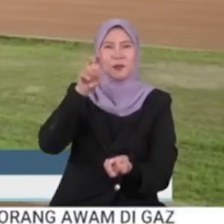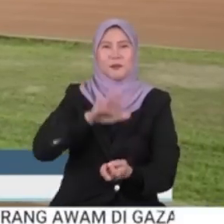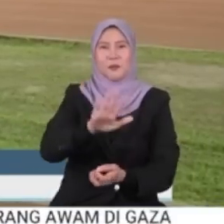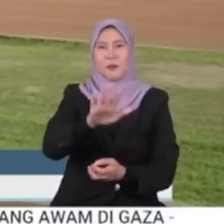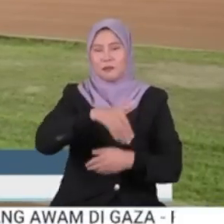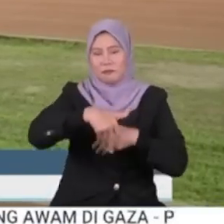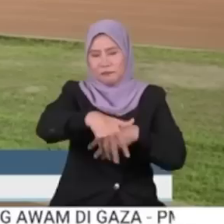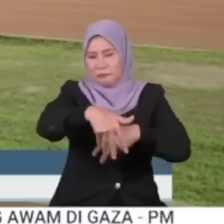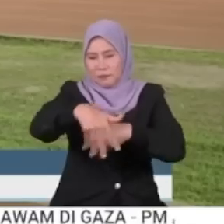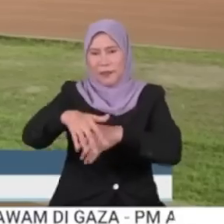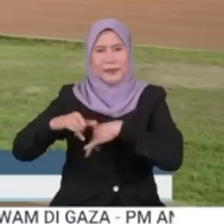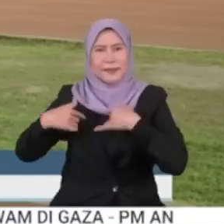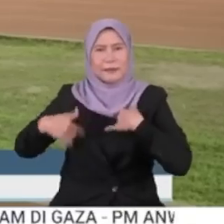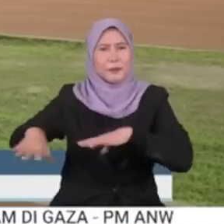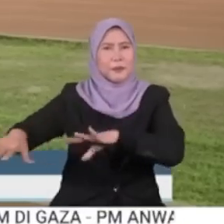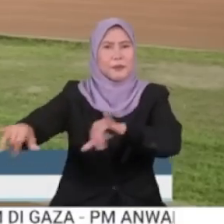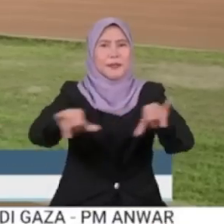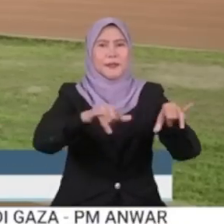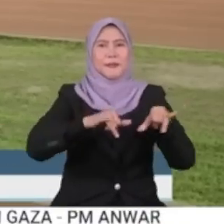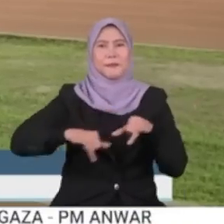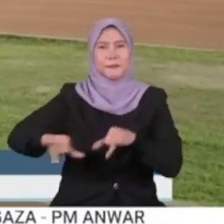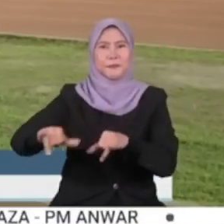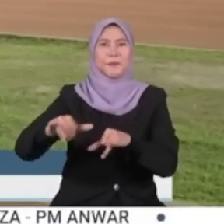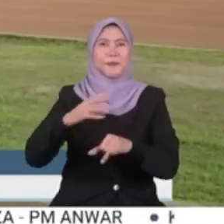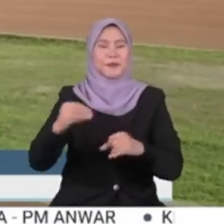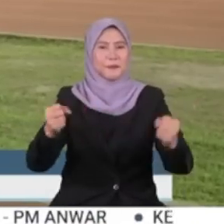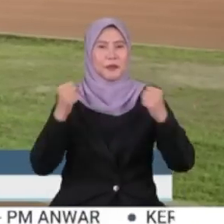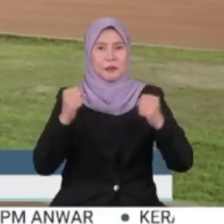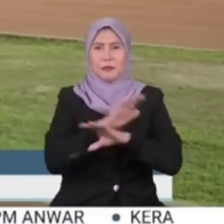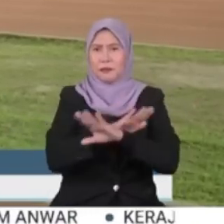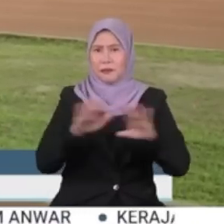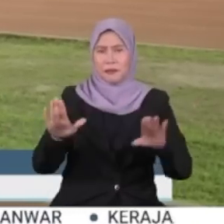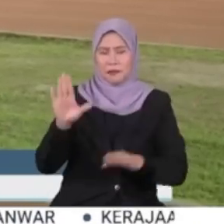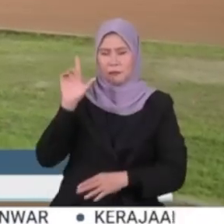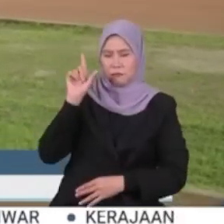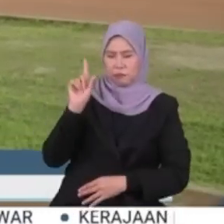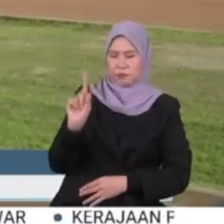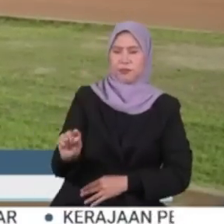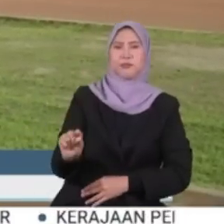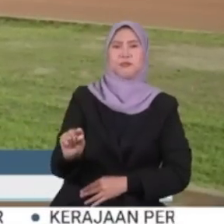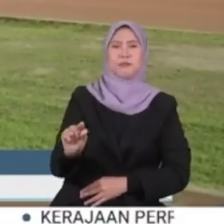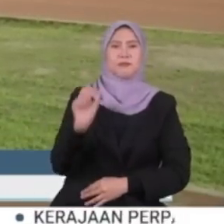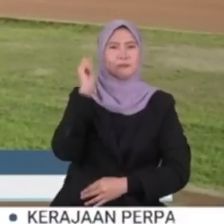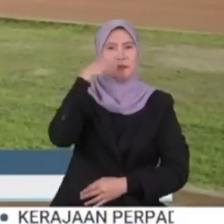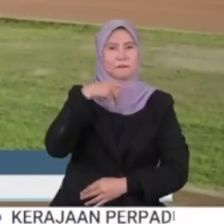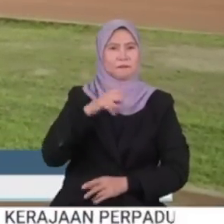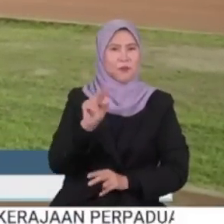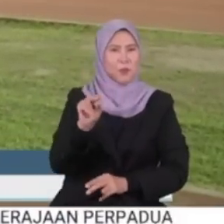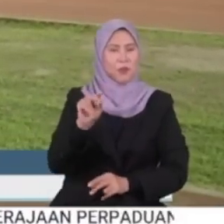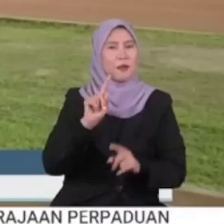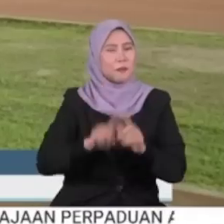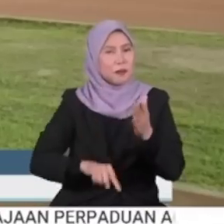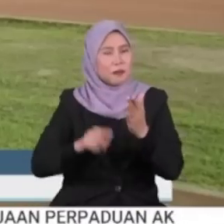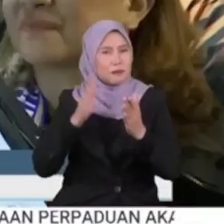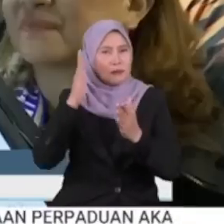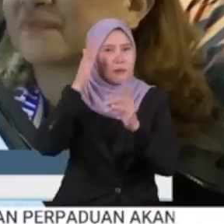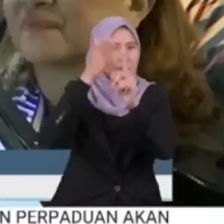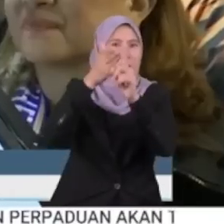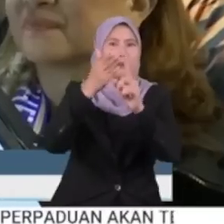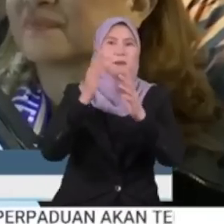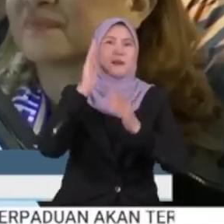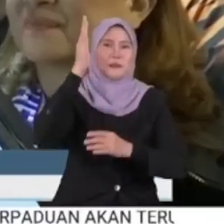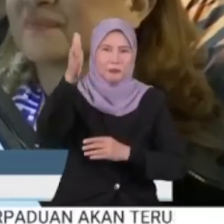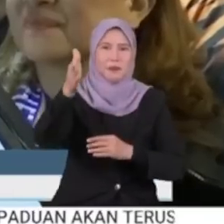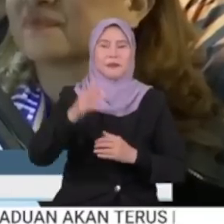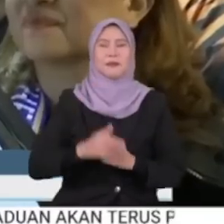punya ini. Keseragaman, disiplin mereka sangat-sangat mantap. Jangan kita memandang apa yang dia mau capai untuk masa depan.